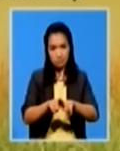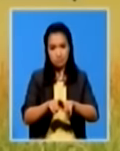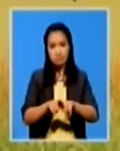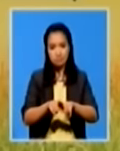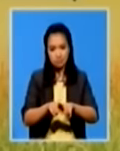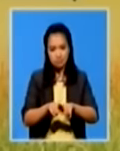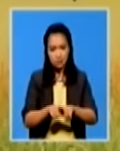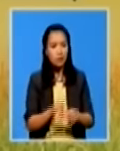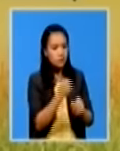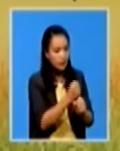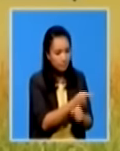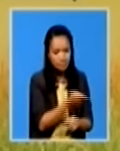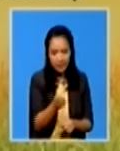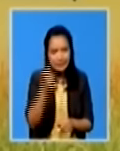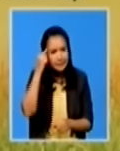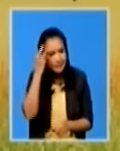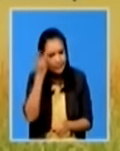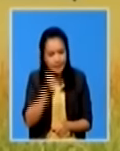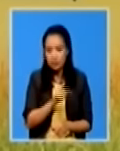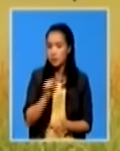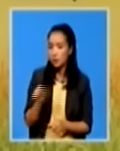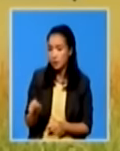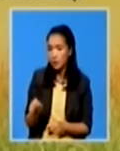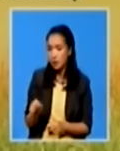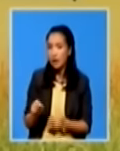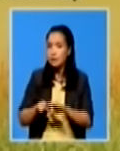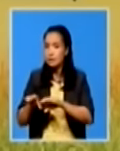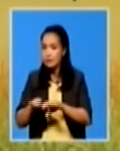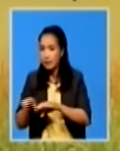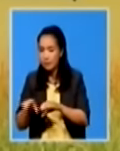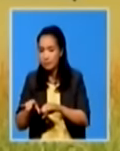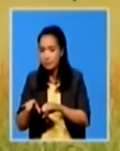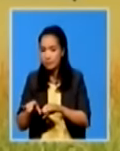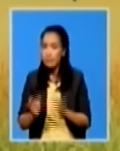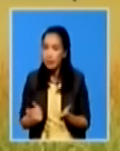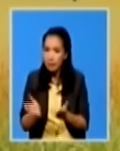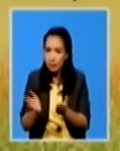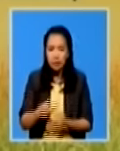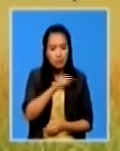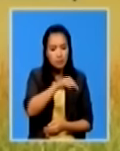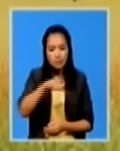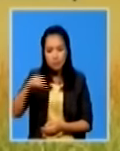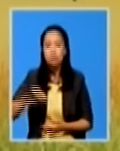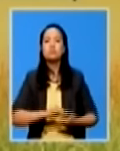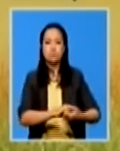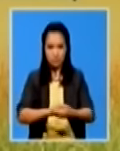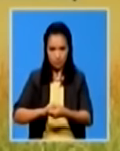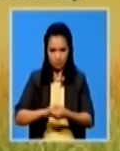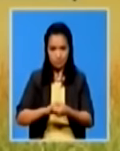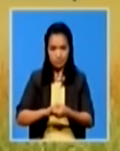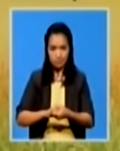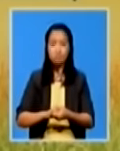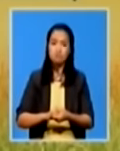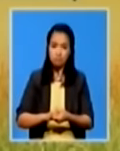ระหว่างคนทำคนคิดนะคนที่จะบริหารนะขับเคลื่อนมันต้องหลายส่วนด้วยกันนะครับไม่งั้นมัน